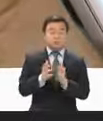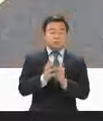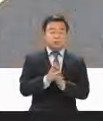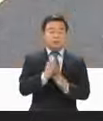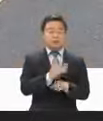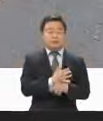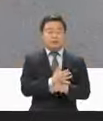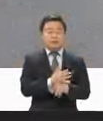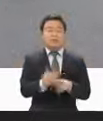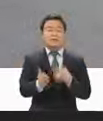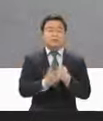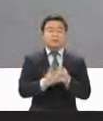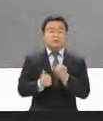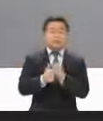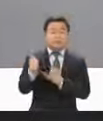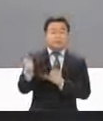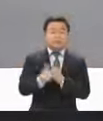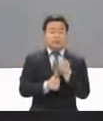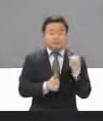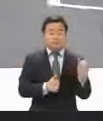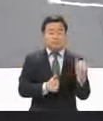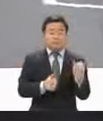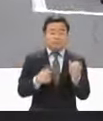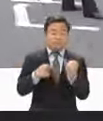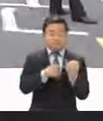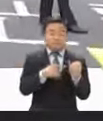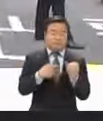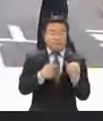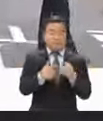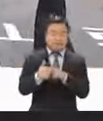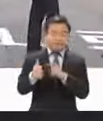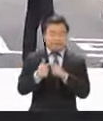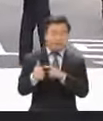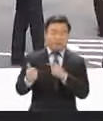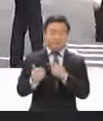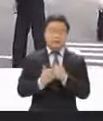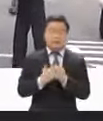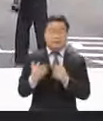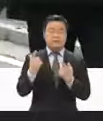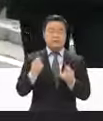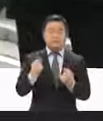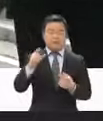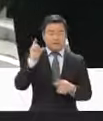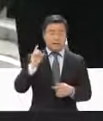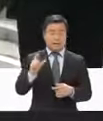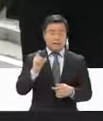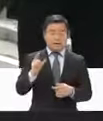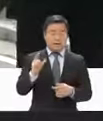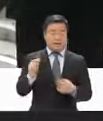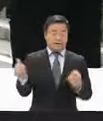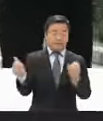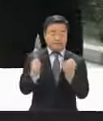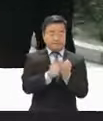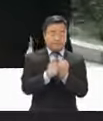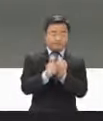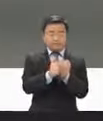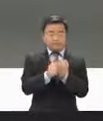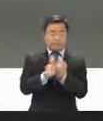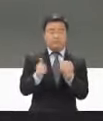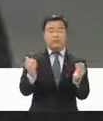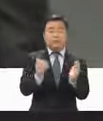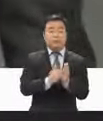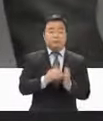장난으로 그 신랑 신부한테 요구를 해서 이렇게 좀 그런 그 농도 짙은 스킨십을 해달라고 요구를 해서 이루어진